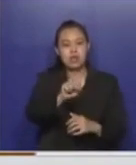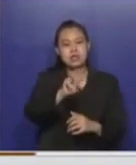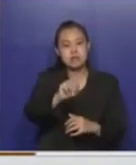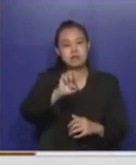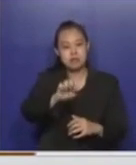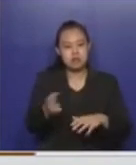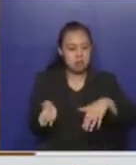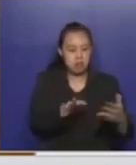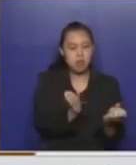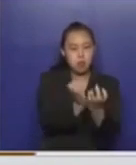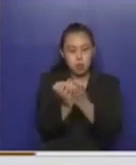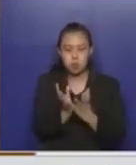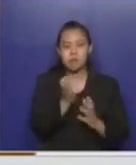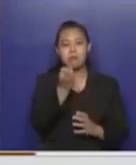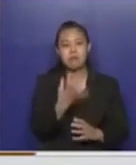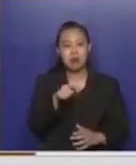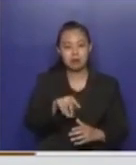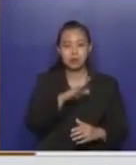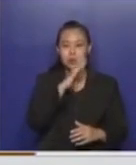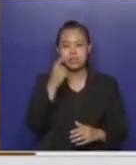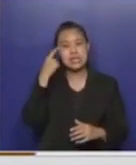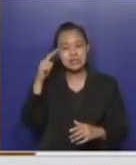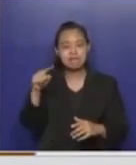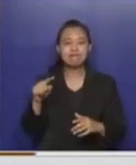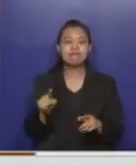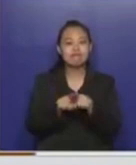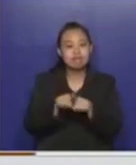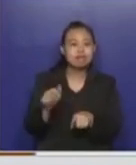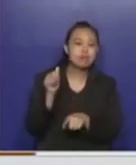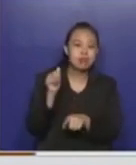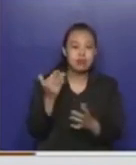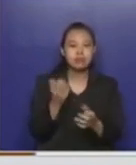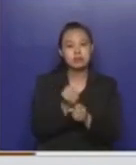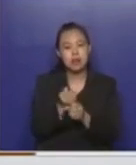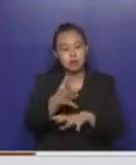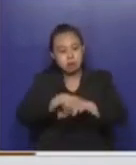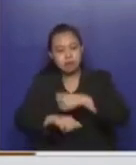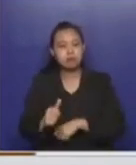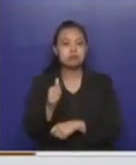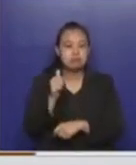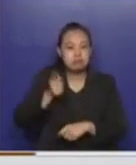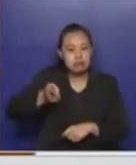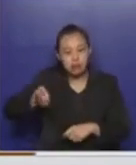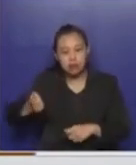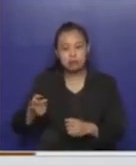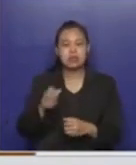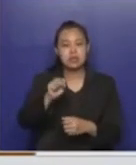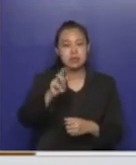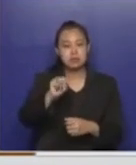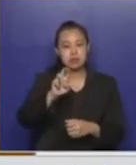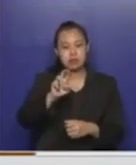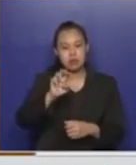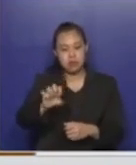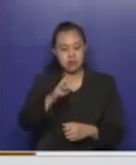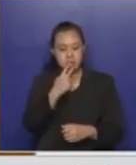แท้จริงนะคะถ้าท่านยังคงคิดแบบเดิมทำแบบเดิมและยังไม่เห็นคุณค่าของ SME ท่าน